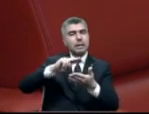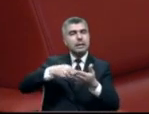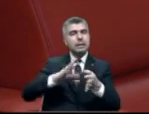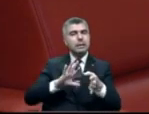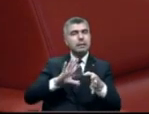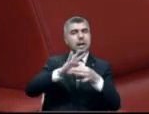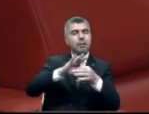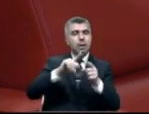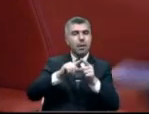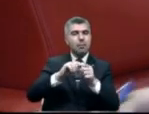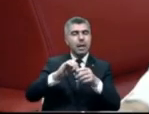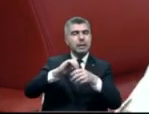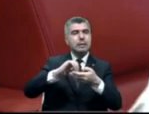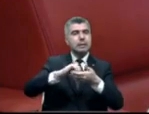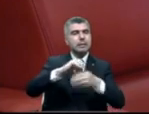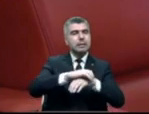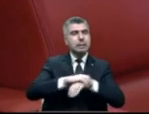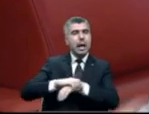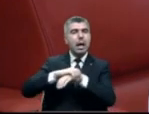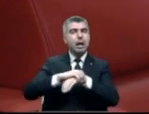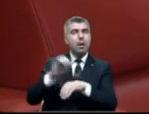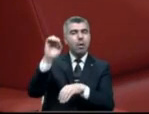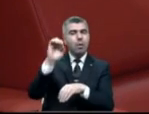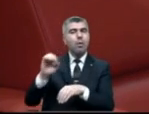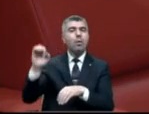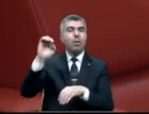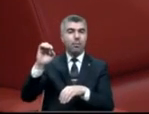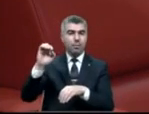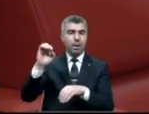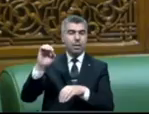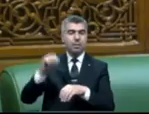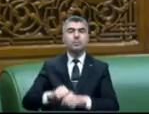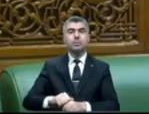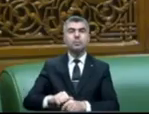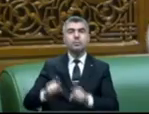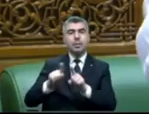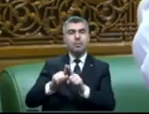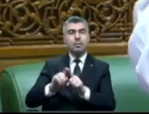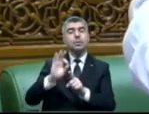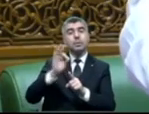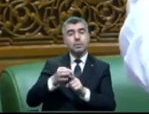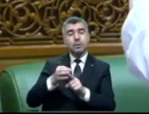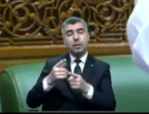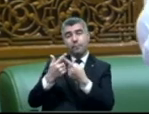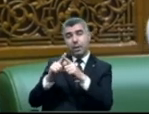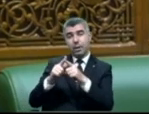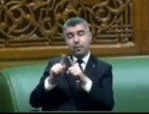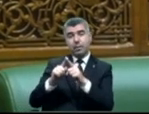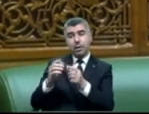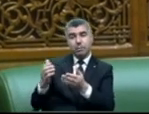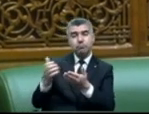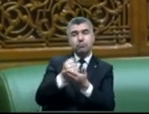برنامج الاتحاد الأوروبي للمبادلات التجارية والتنافسية والتي ستساهم في تعزيز إمكانية